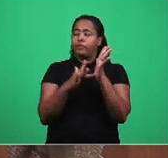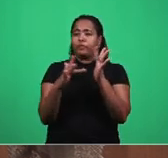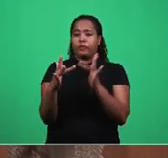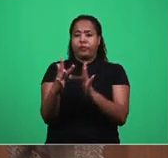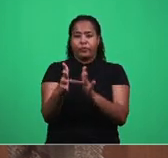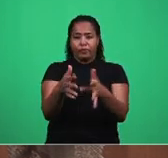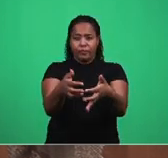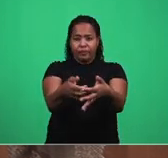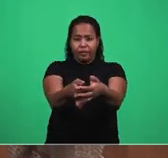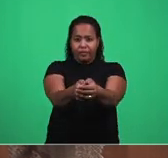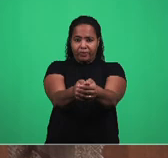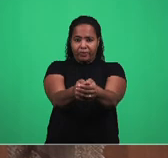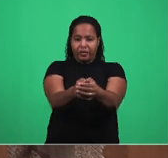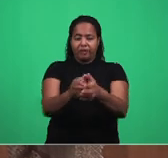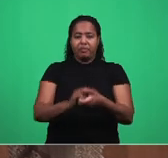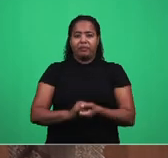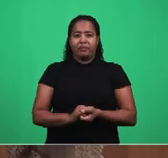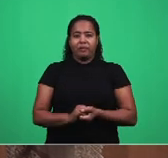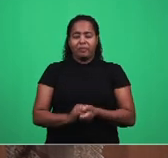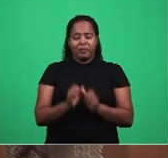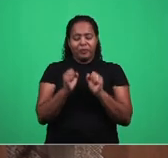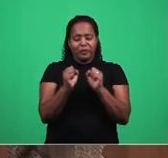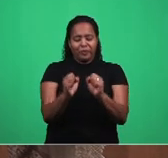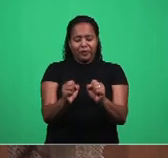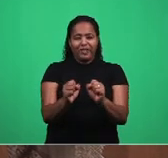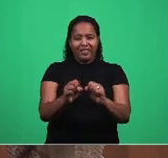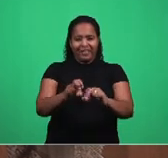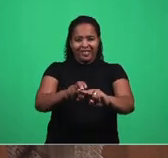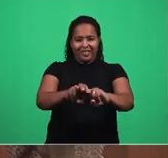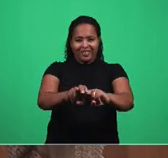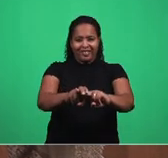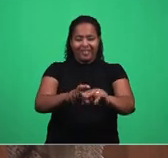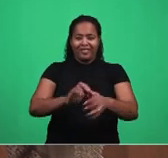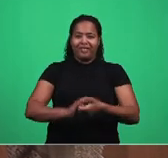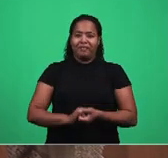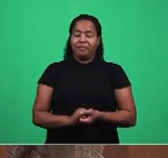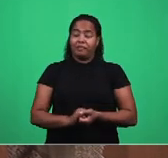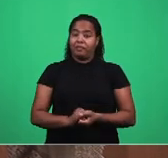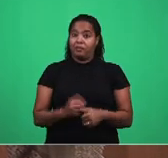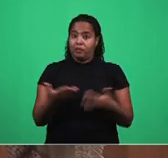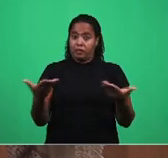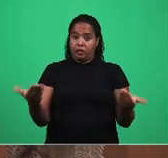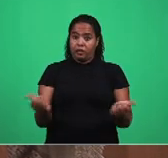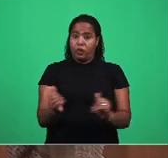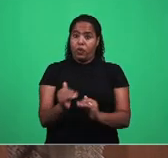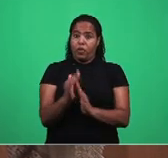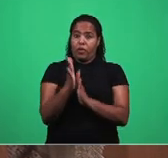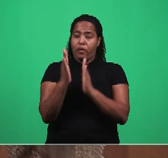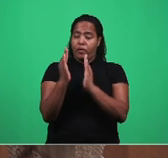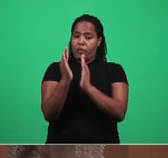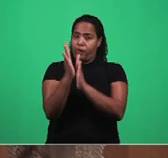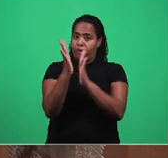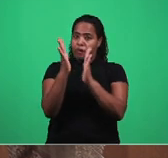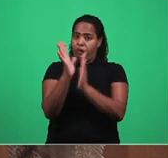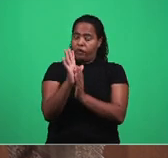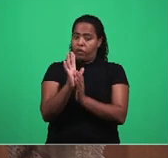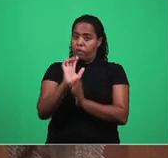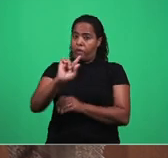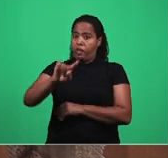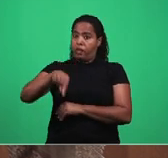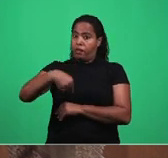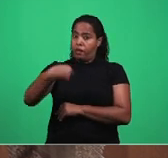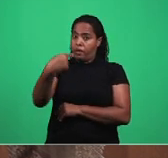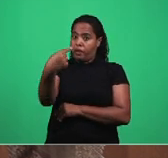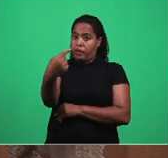Amen. Tous peuvent s'asseoir. Nous allons chanter une louange au Seigneur en ce moment et dans la séquence